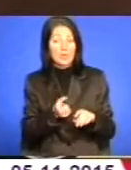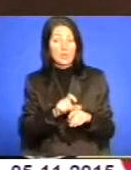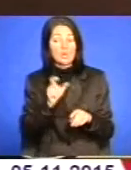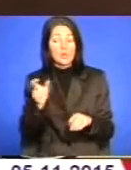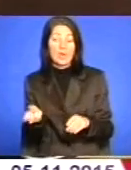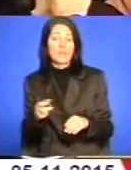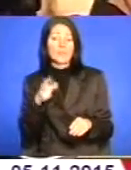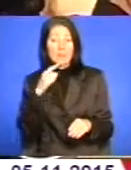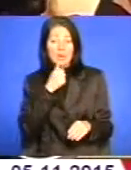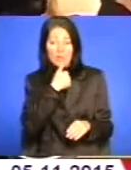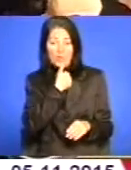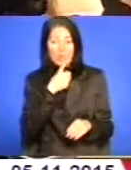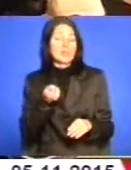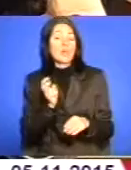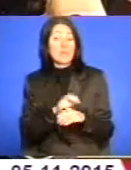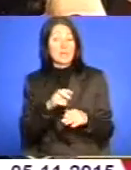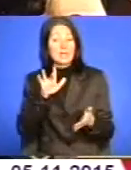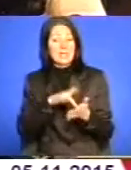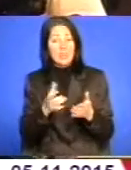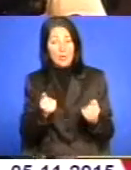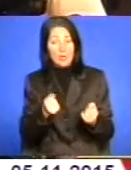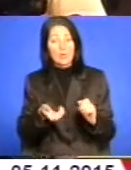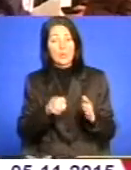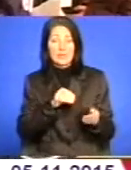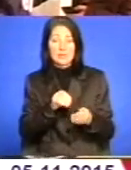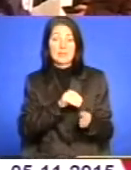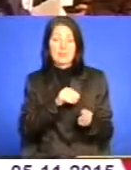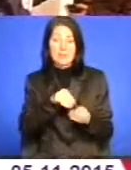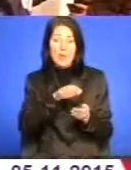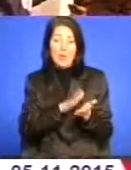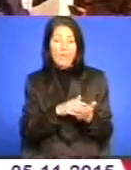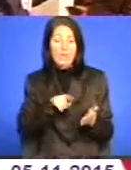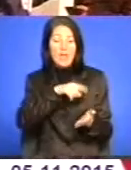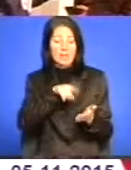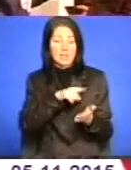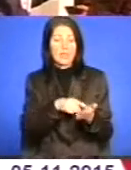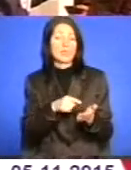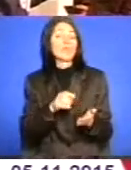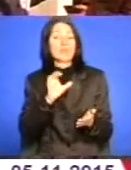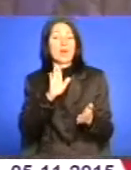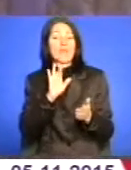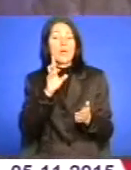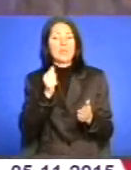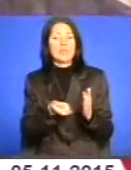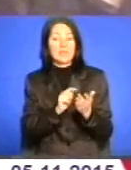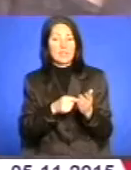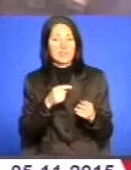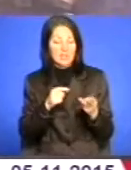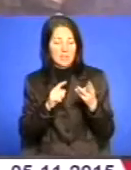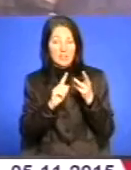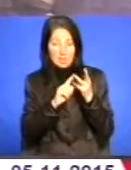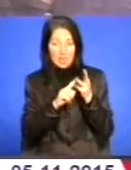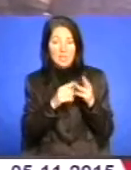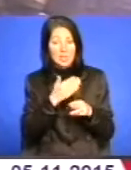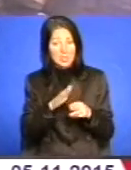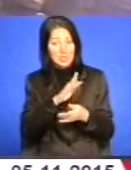центр прийому і заповнили анкету на веб-сайті. Третя частина заяв від дівчат. Станом на сьогодні